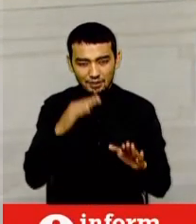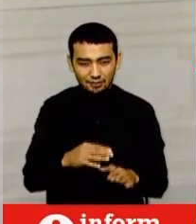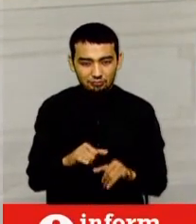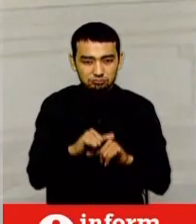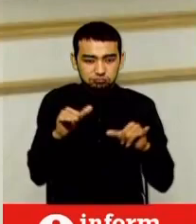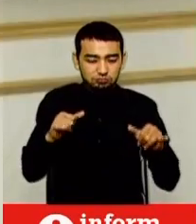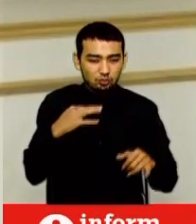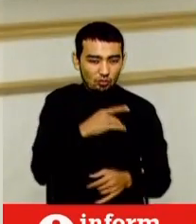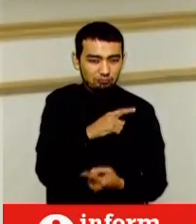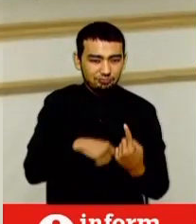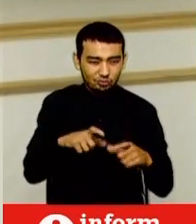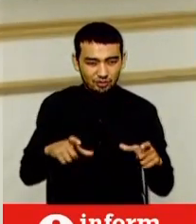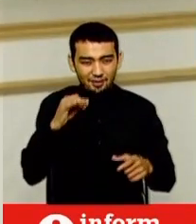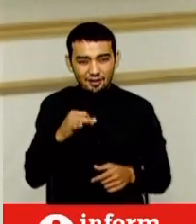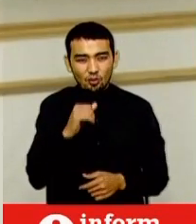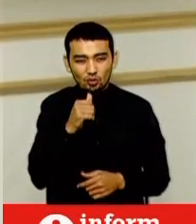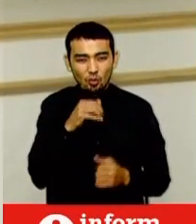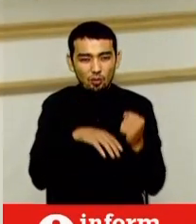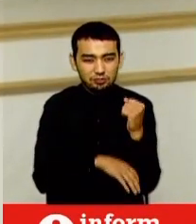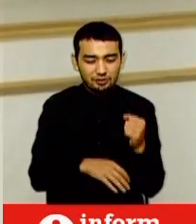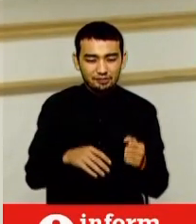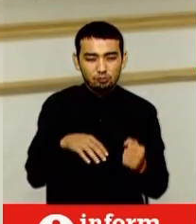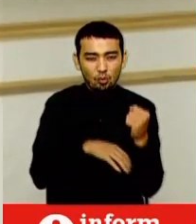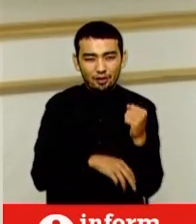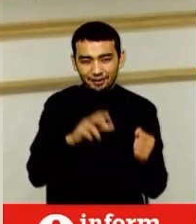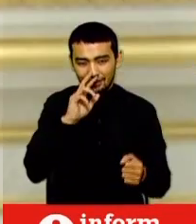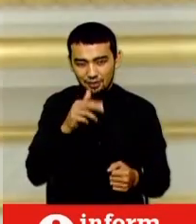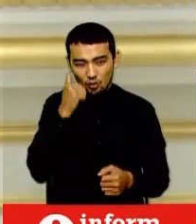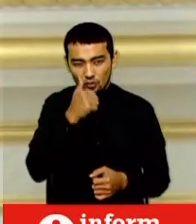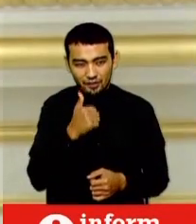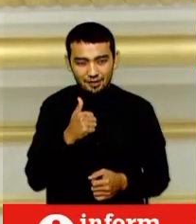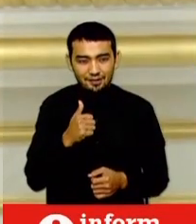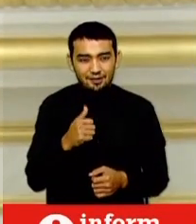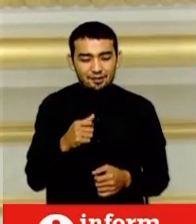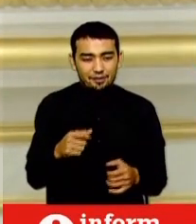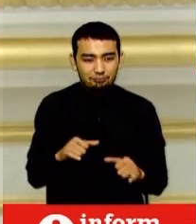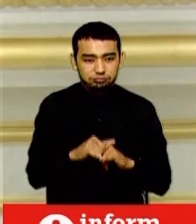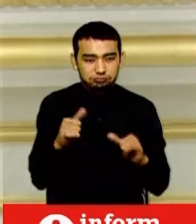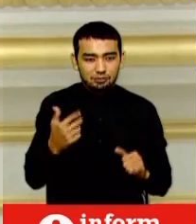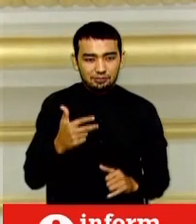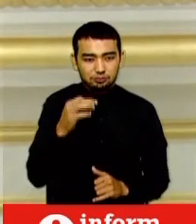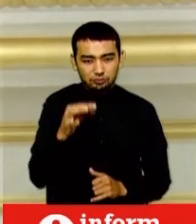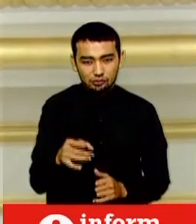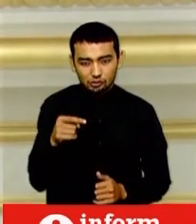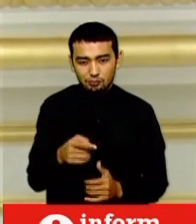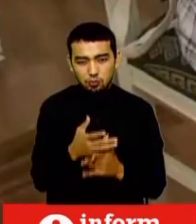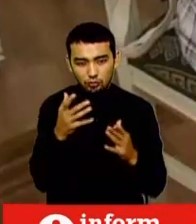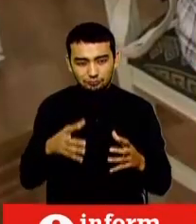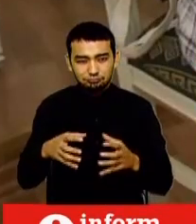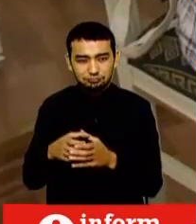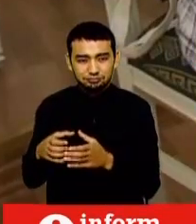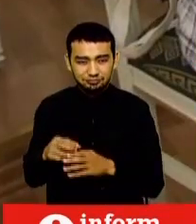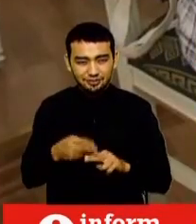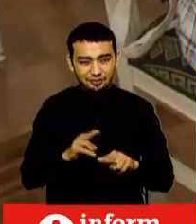күшейіп келеді. Мәселен, Қостанай облысында соңғы 3 жылда үкіметтік емес ұйымдардың саны 30%-ға артқан, яғни қазіргі күні 1000-нан астам ұйым 20